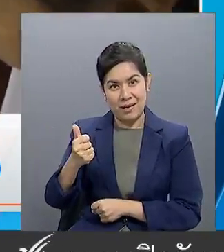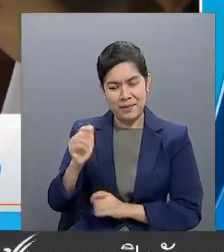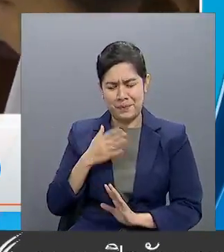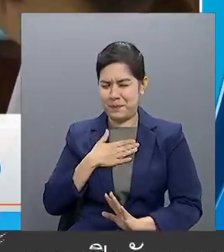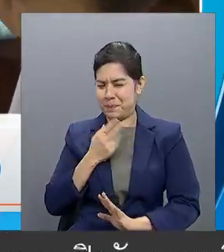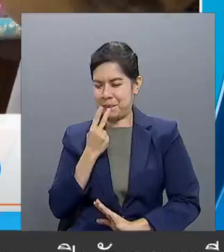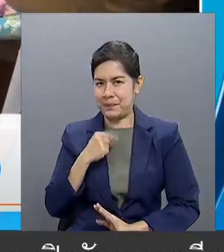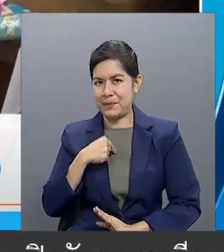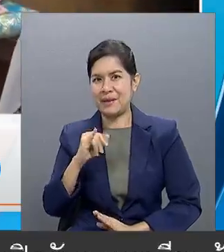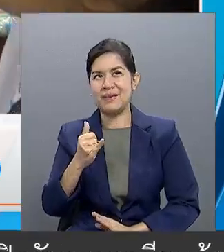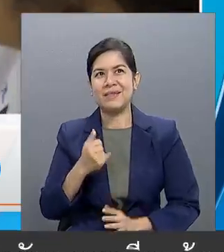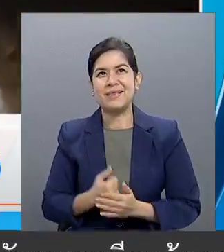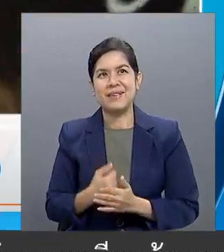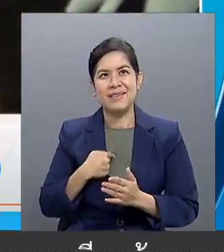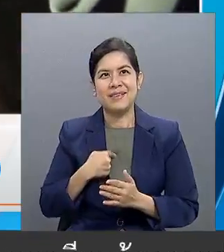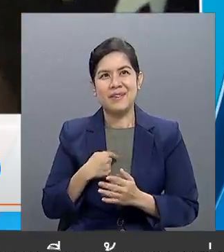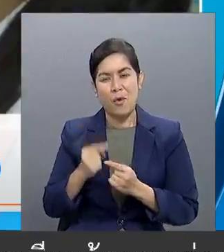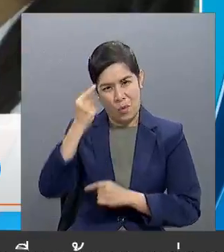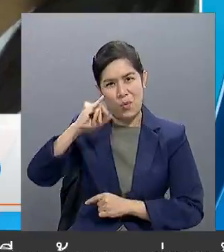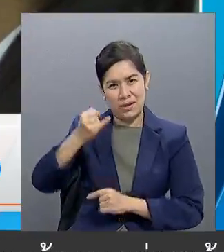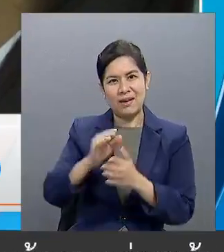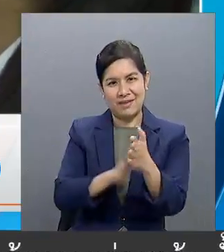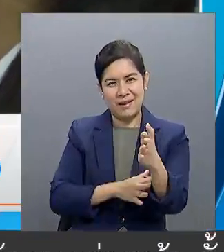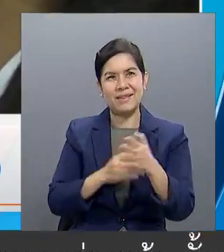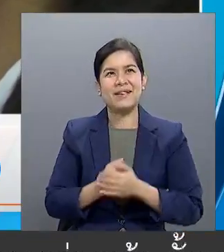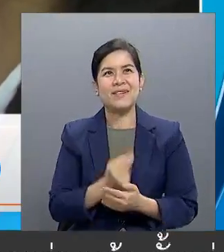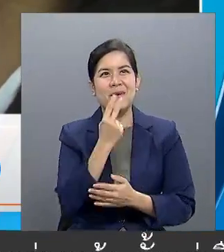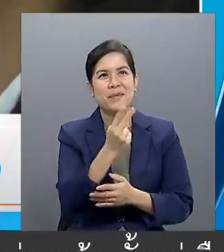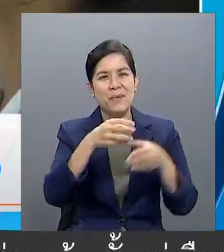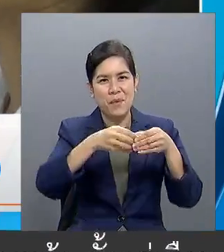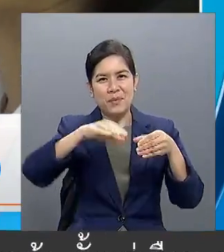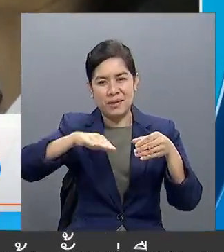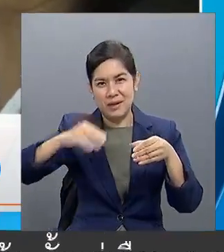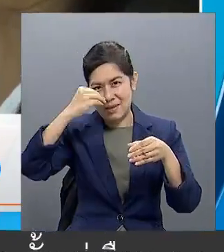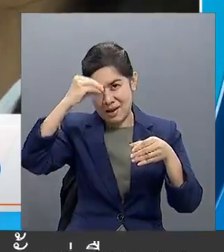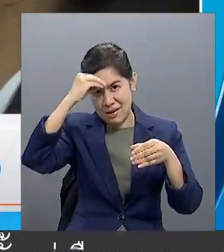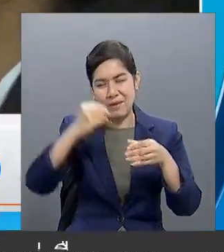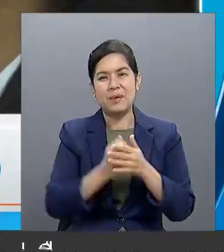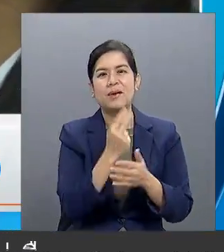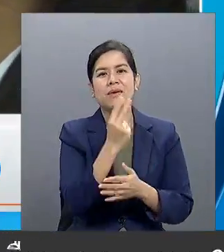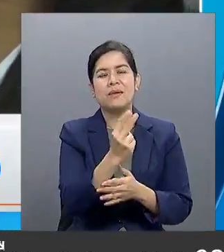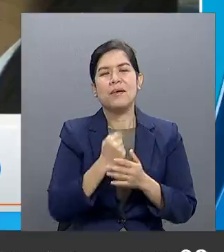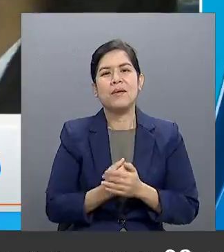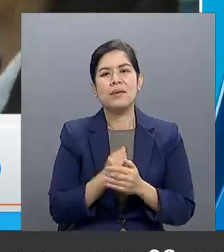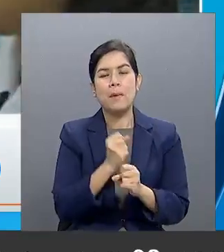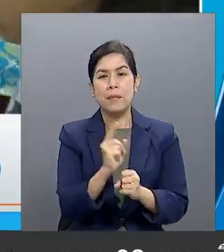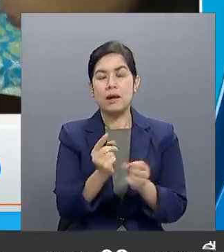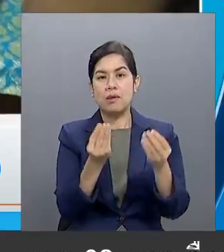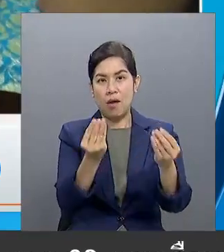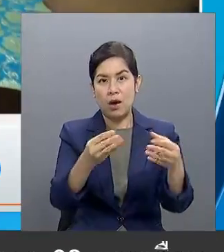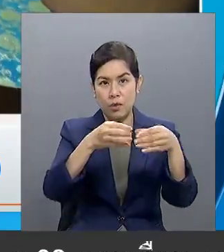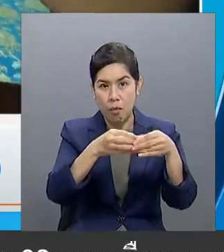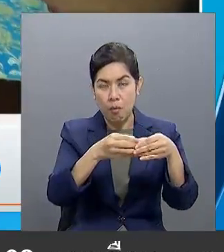จักกันมานานแล้วนะ เนี่ยนะครับตัดไปที่เด็กๆที่คุณครูเขาบอกว่า สิ่งแรกที่ต้องสร้างก็คือสร้างความเชื่อมั่นให้กับลูกค้าก่อน